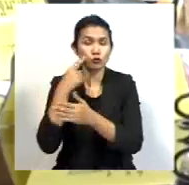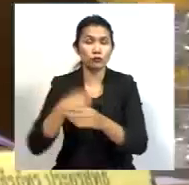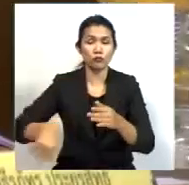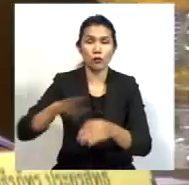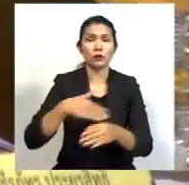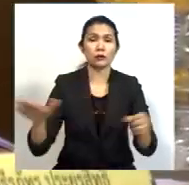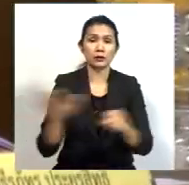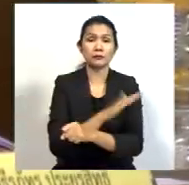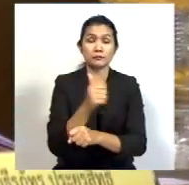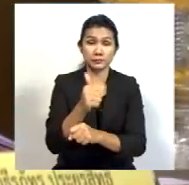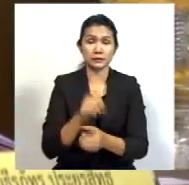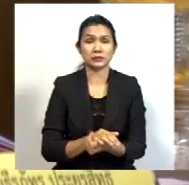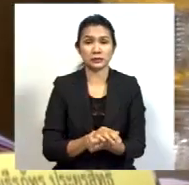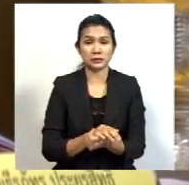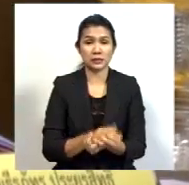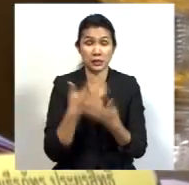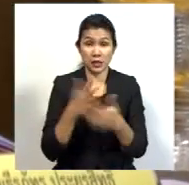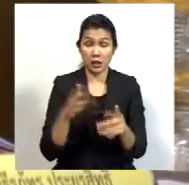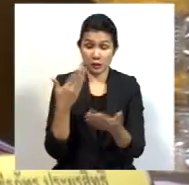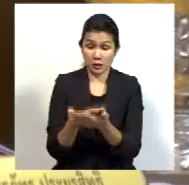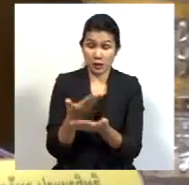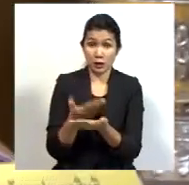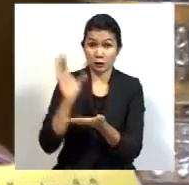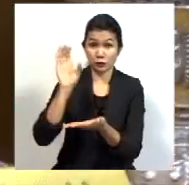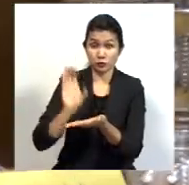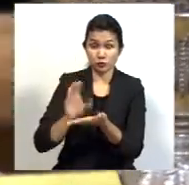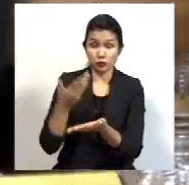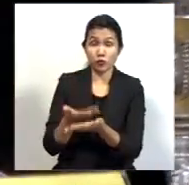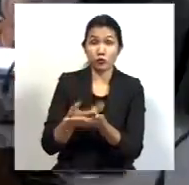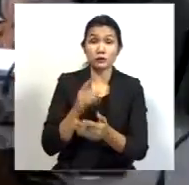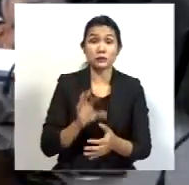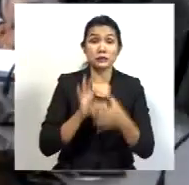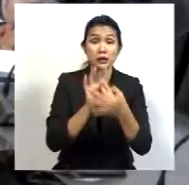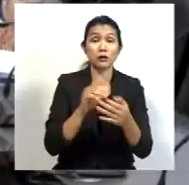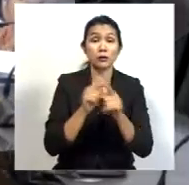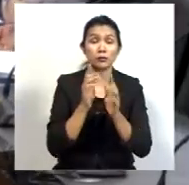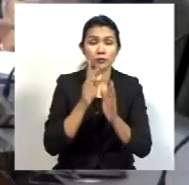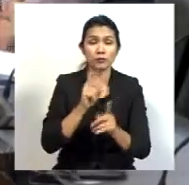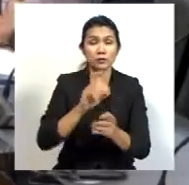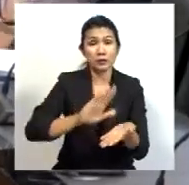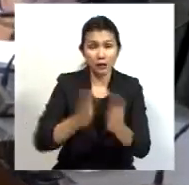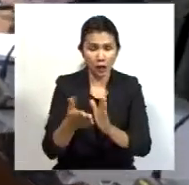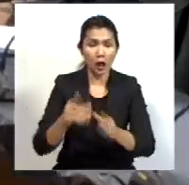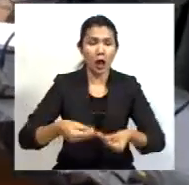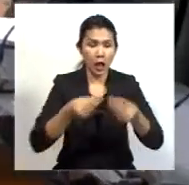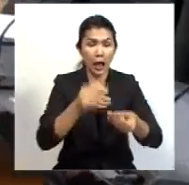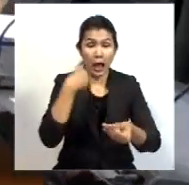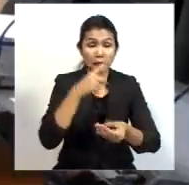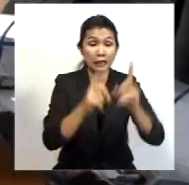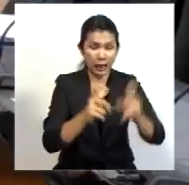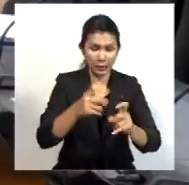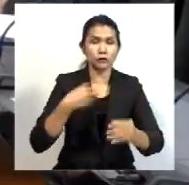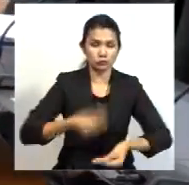างครอบคลุมทุกกลุ่มซึ่งในส่วนเงินช่วยเหลือจัดพิธีศพจะต้องมอบให้กับครอบครัวผู้เสียชีวิตไปก่อนส่วนเงินช่วย